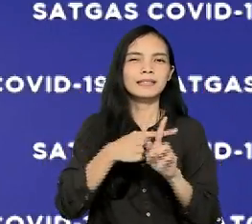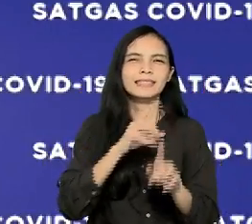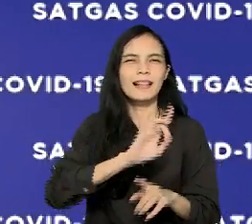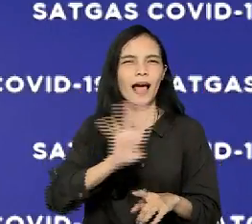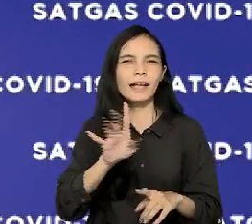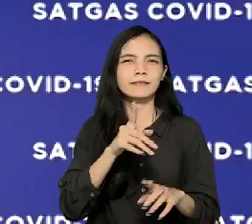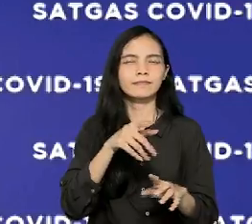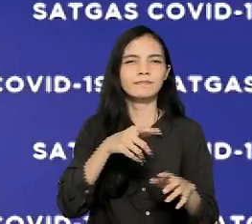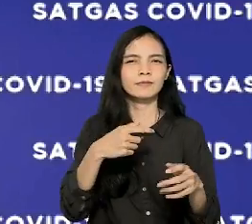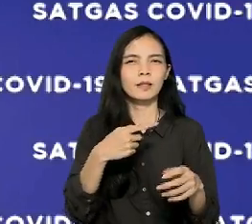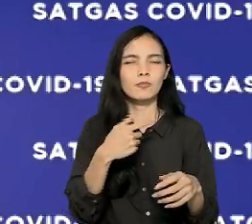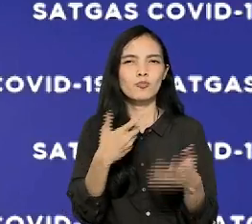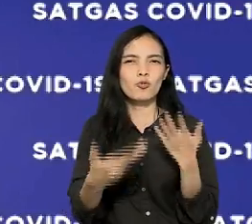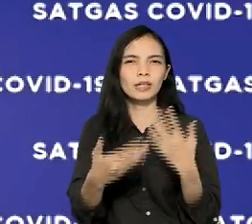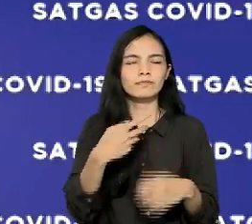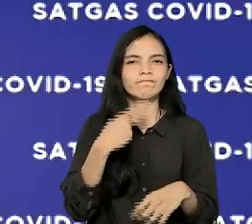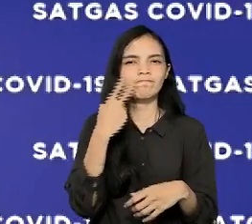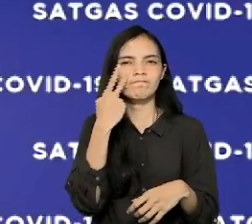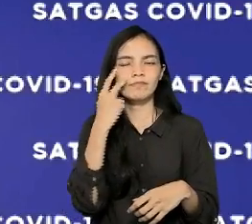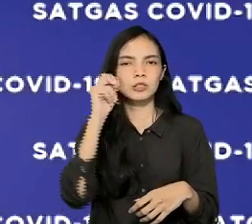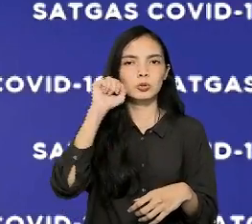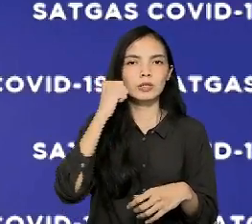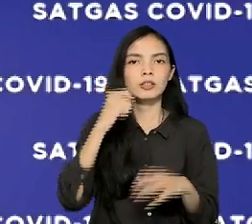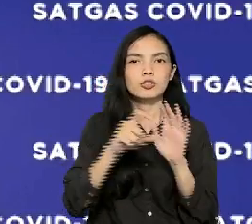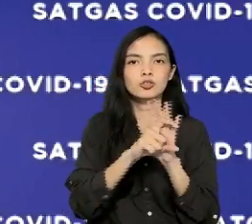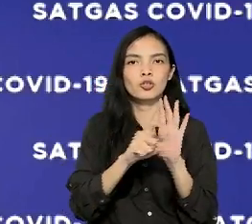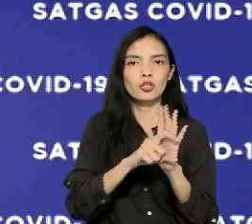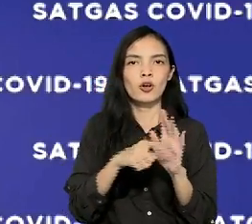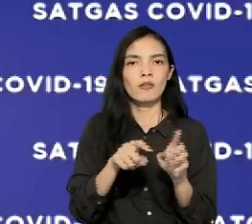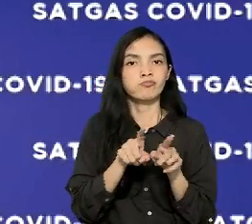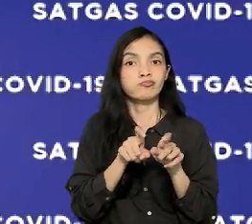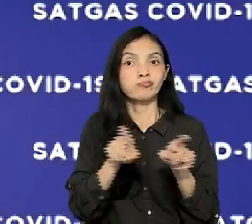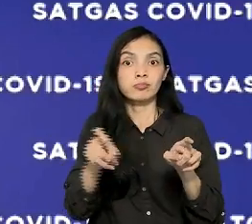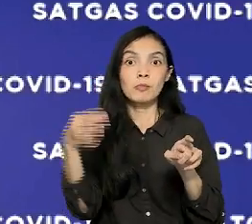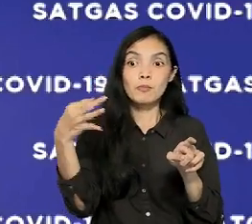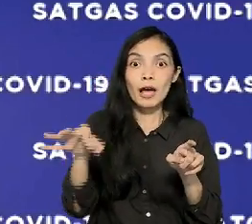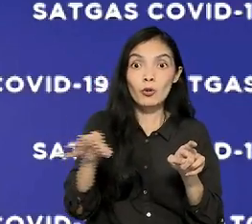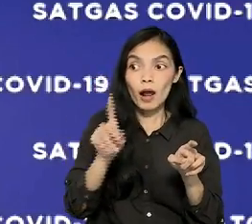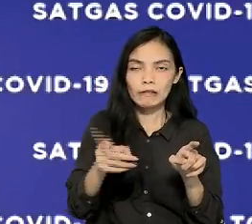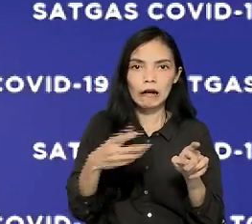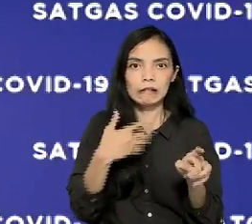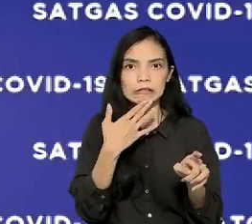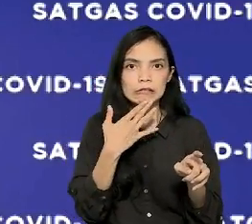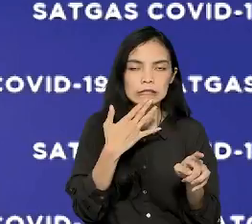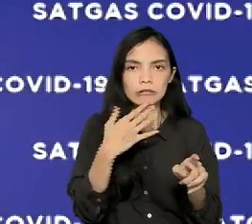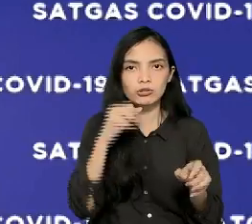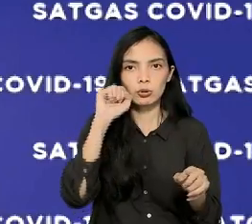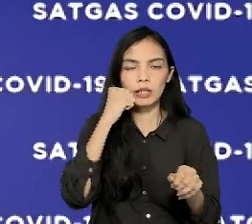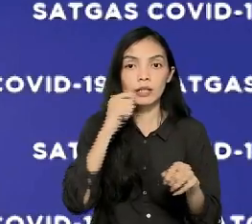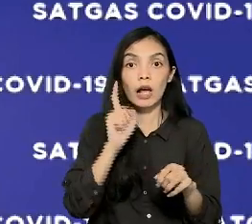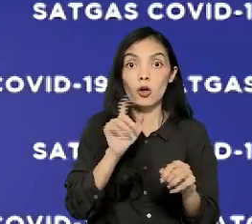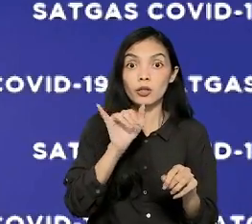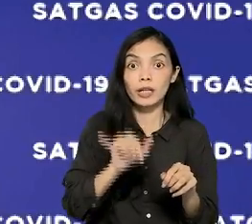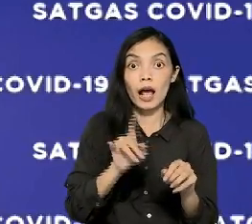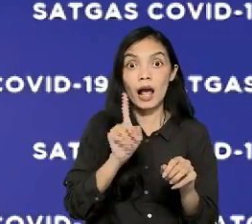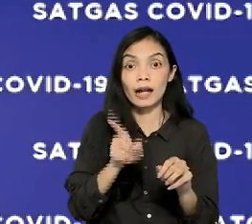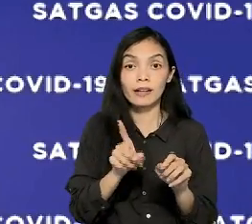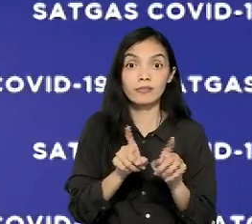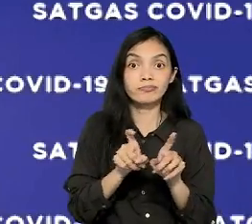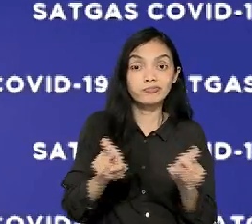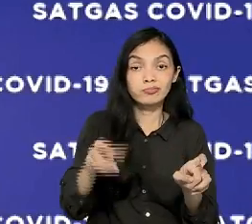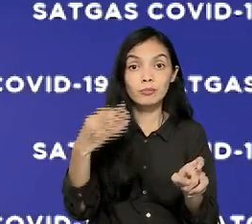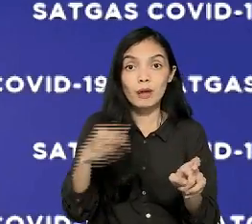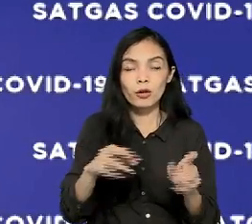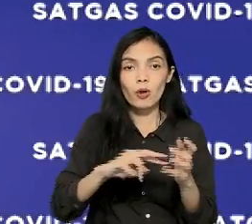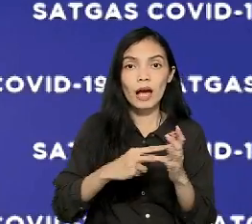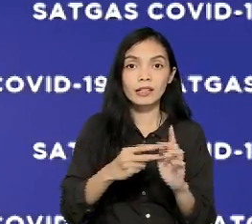lebih sulit kita kendalikan, seperti munculnya varian baru. Ketika sudah terjadi, lonjakan